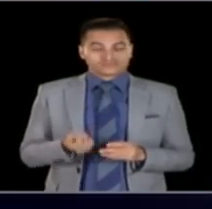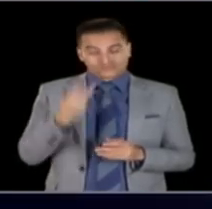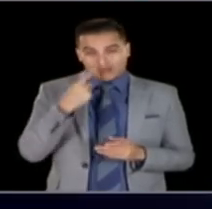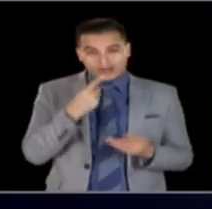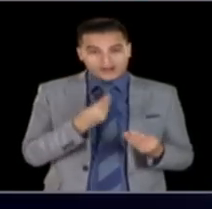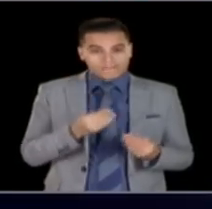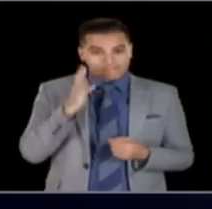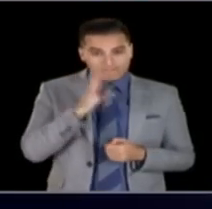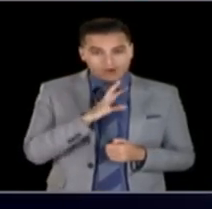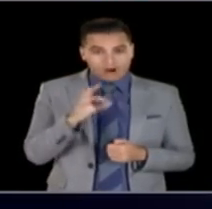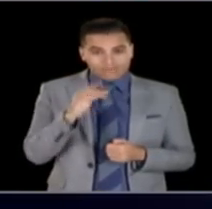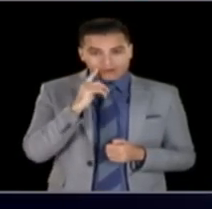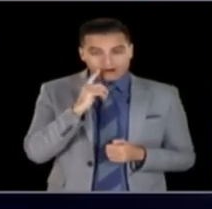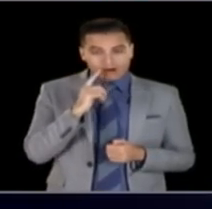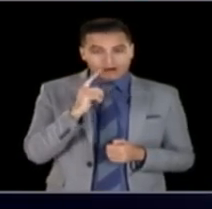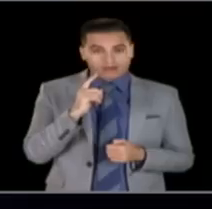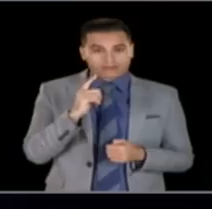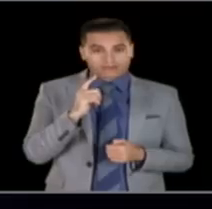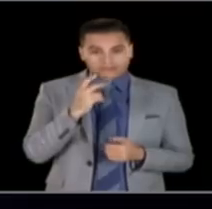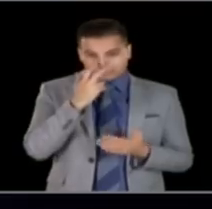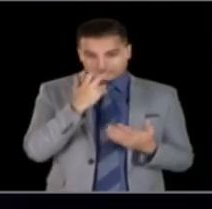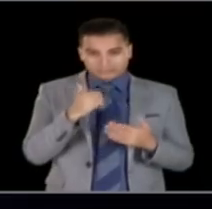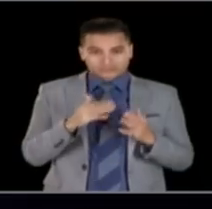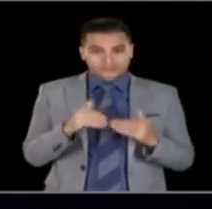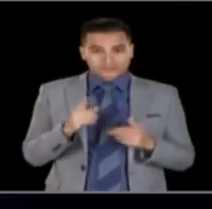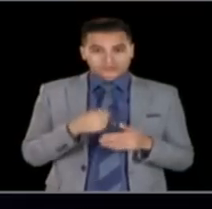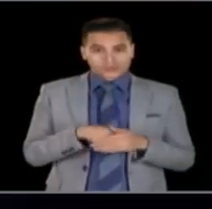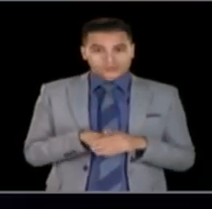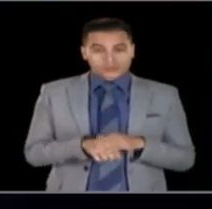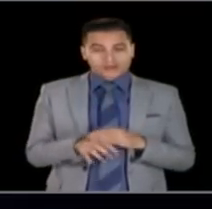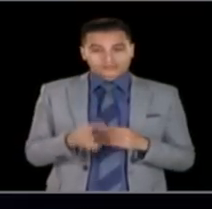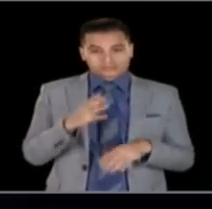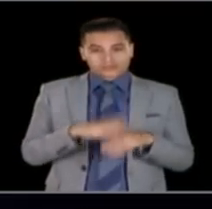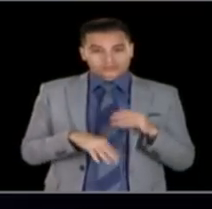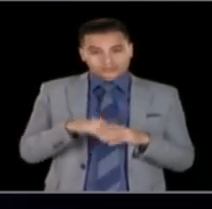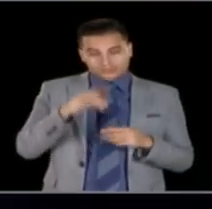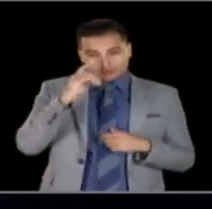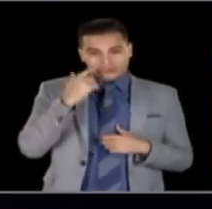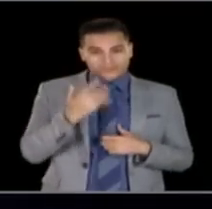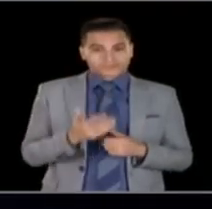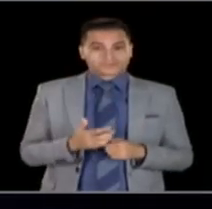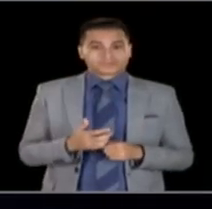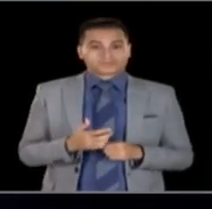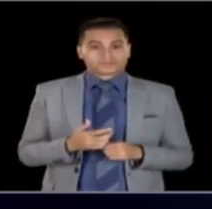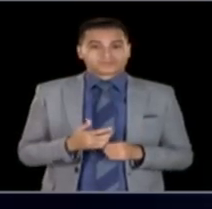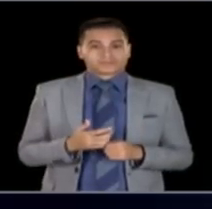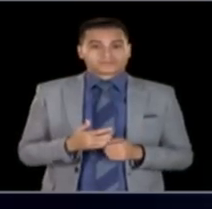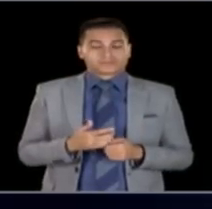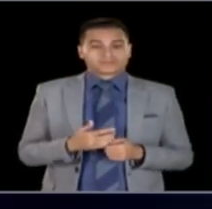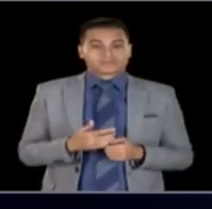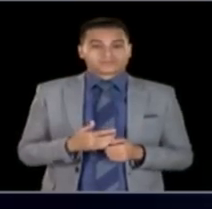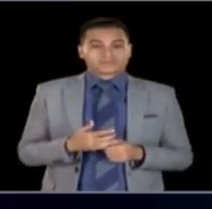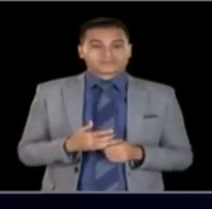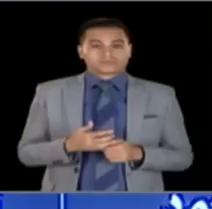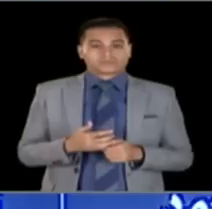شاعر عمية من أصول غير مصرية. هخمن طبعا، مش عارف. تفضل. طبعا من حقك.